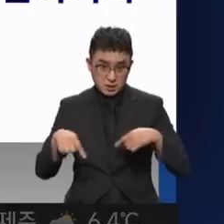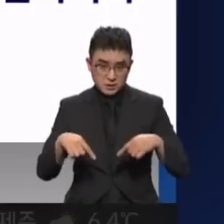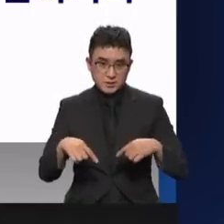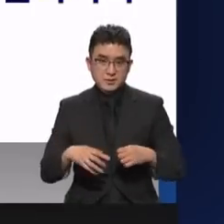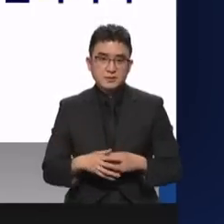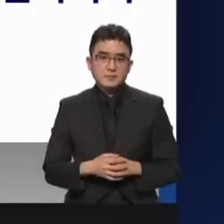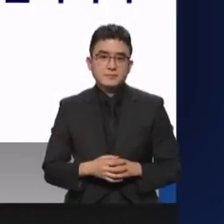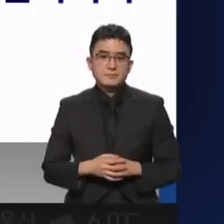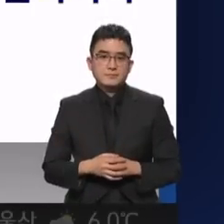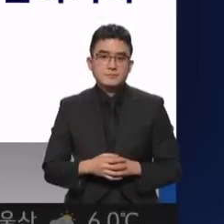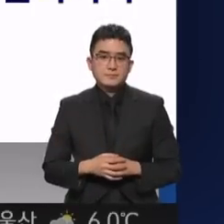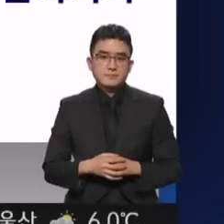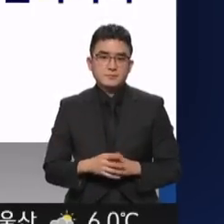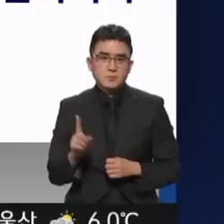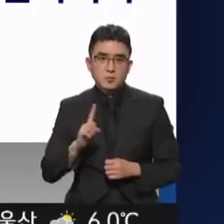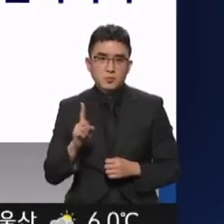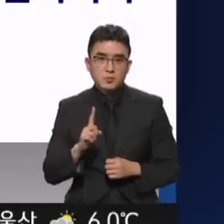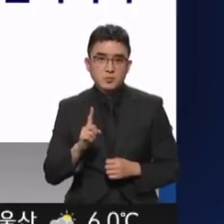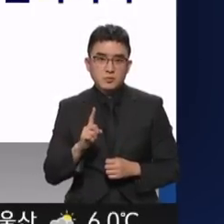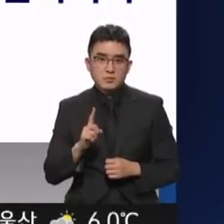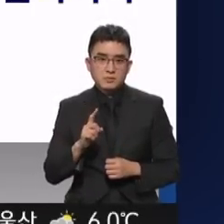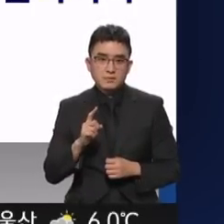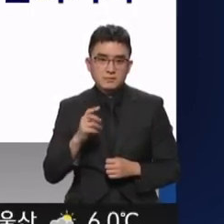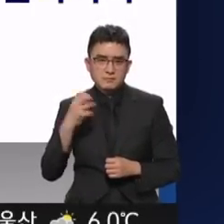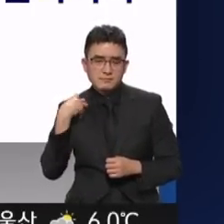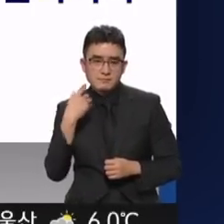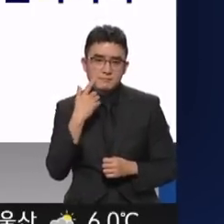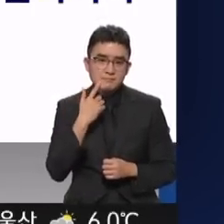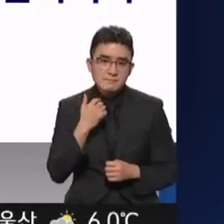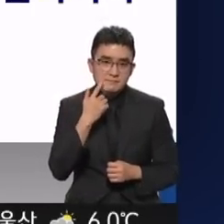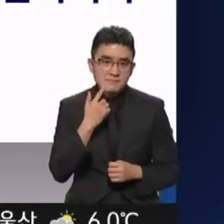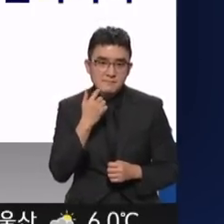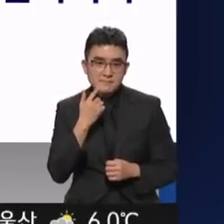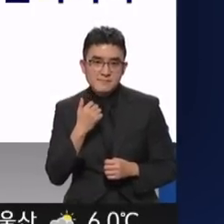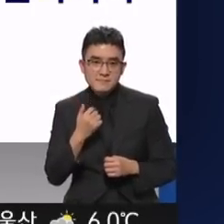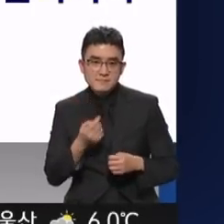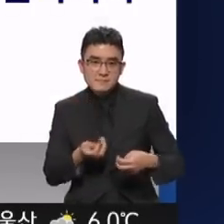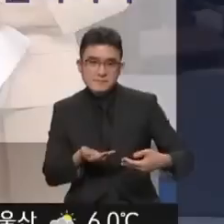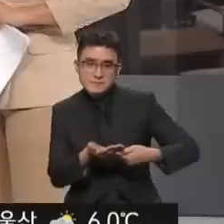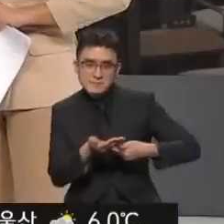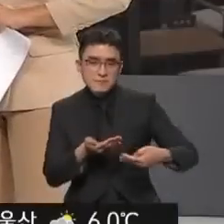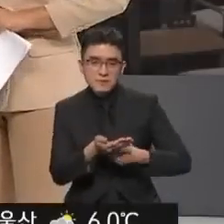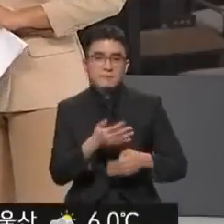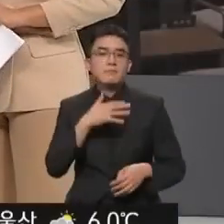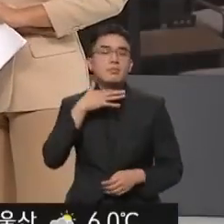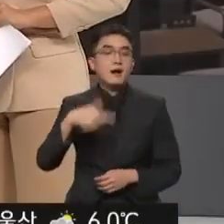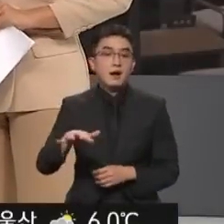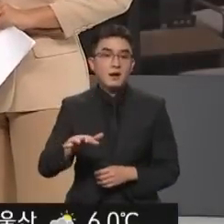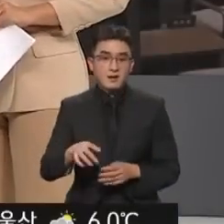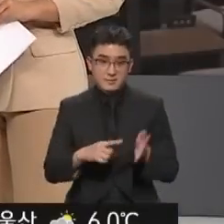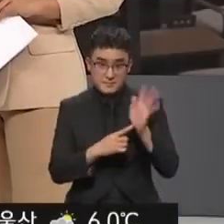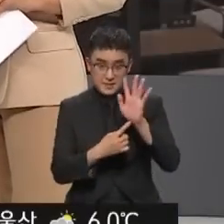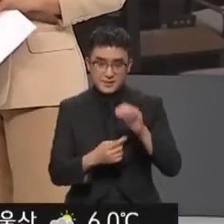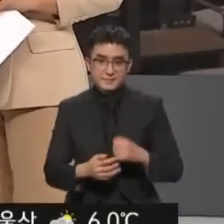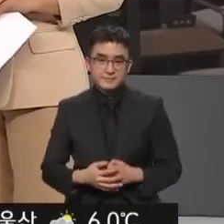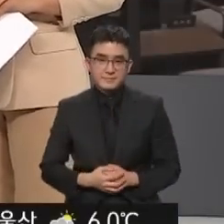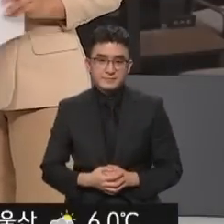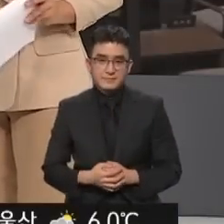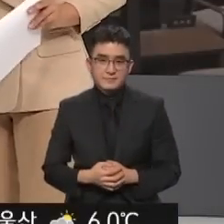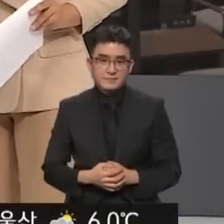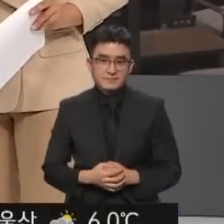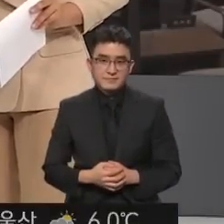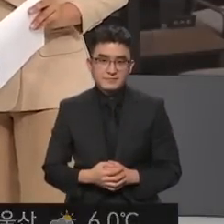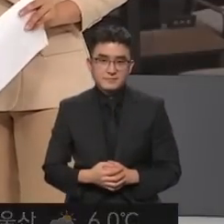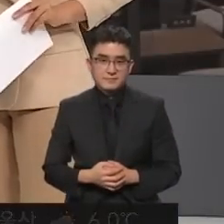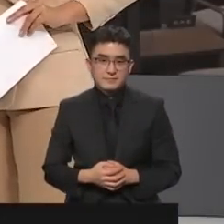번도 자리를 탐하거나 자리를 놓고 거래한 적이 없습니다. 네, 그런데 장 의원의 말 중에 눈길 가는 대목은